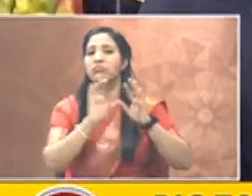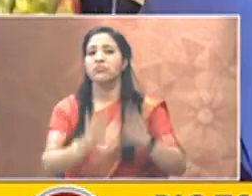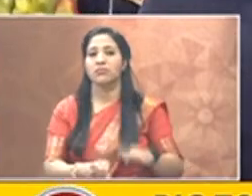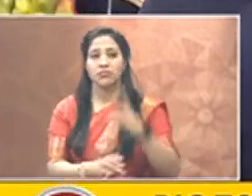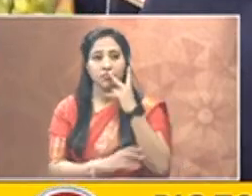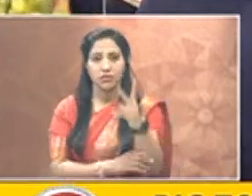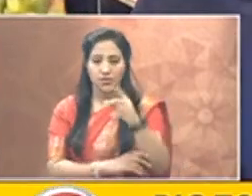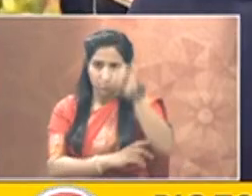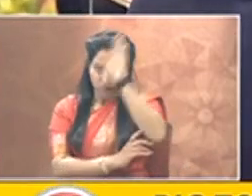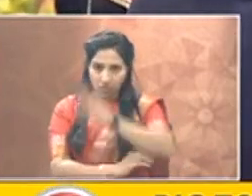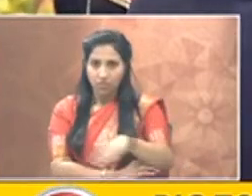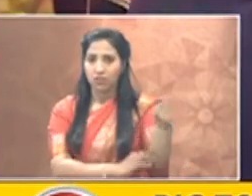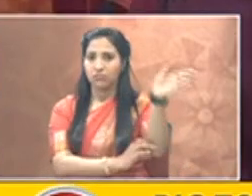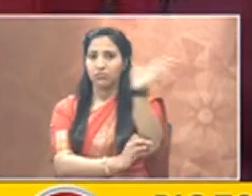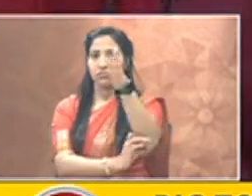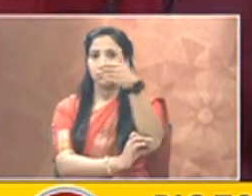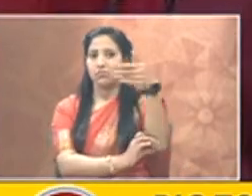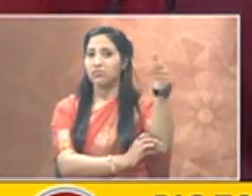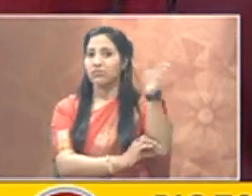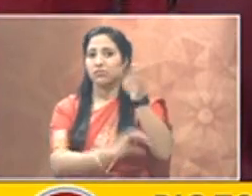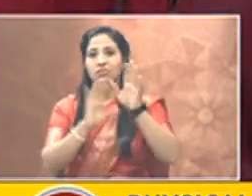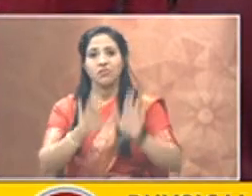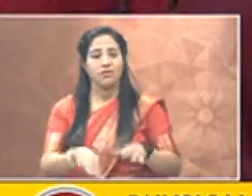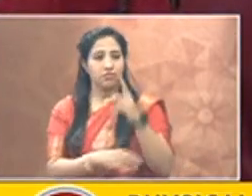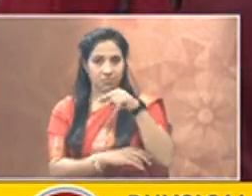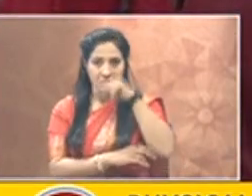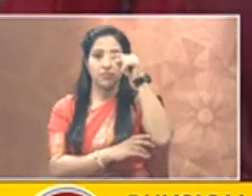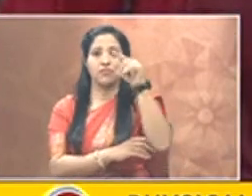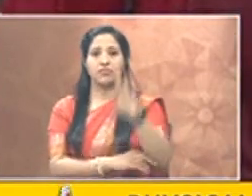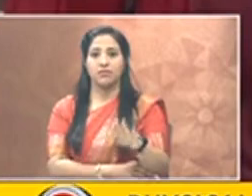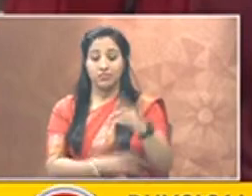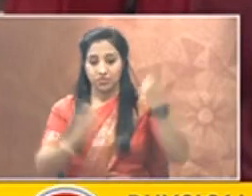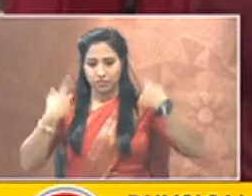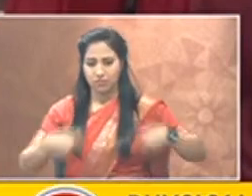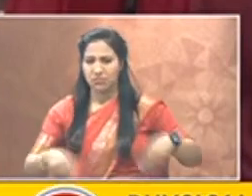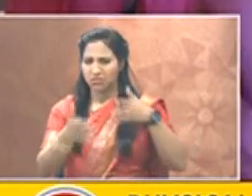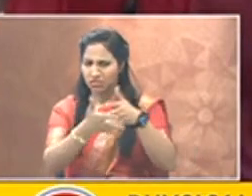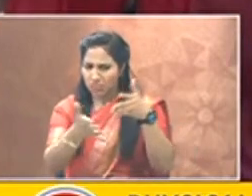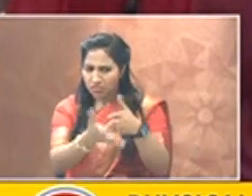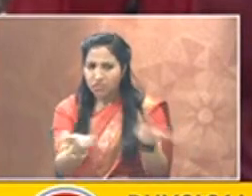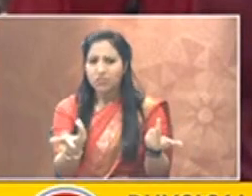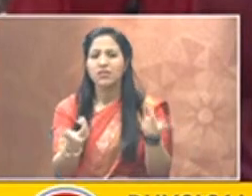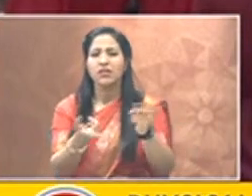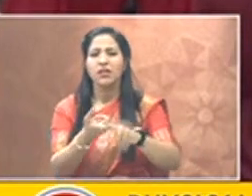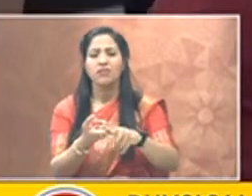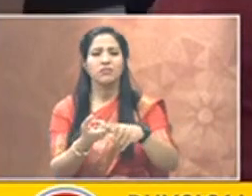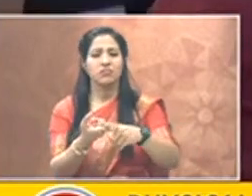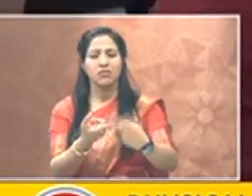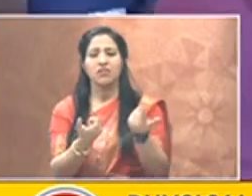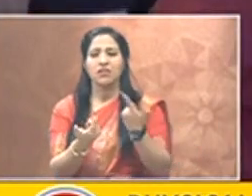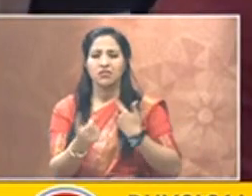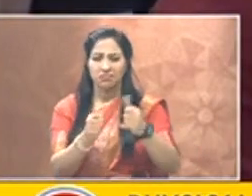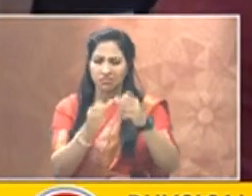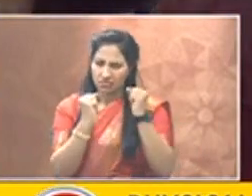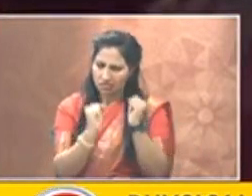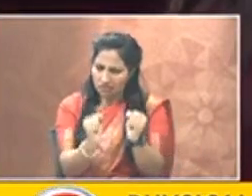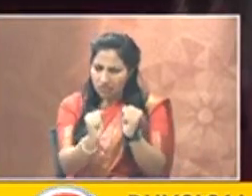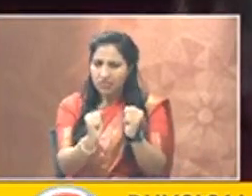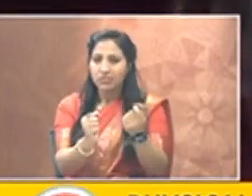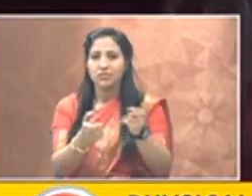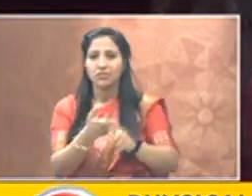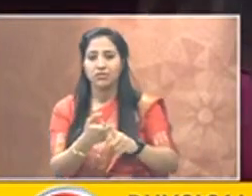और भारत का परचम लहराया। शारीरिक चुनौतियां, आर्थिक चुनौतियां